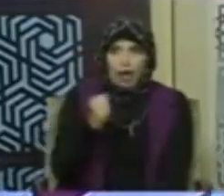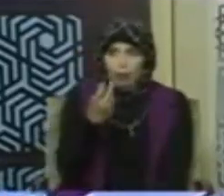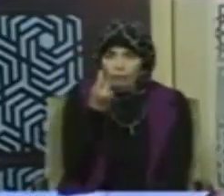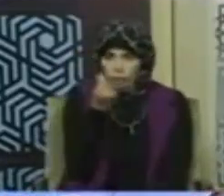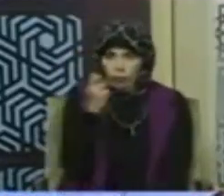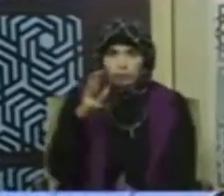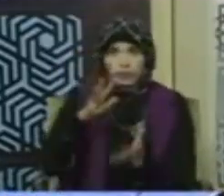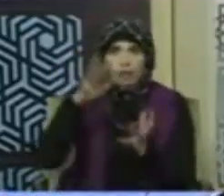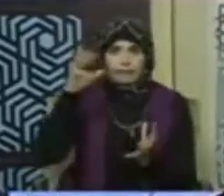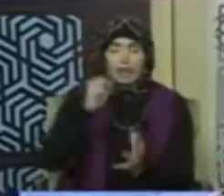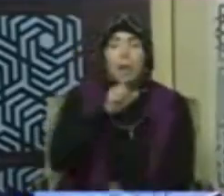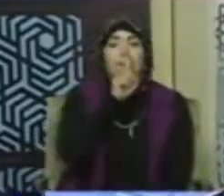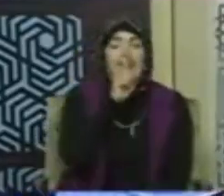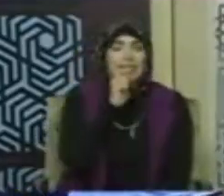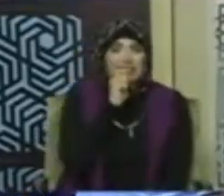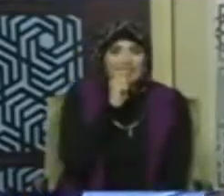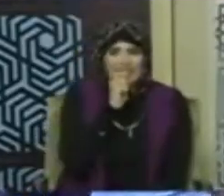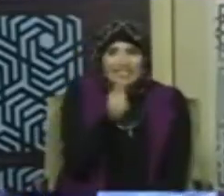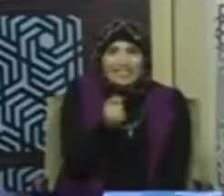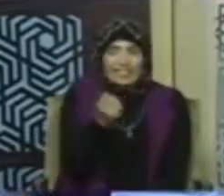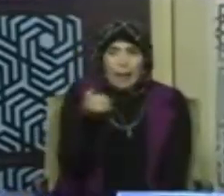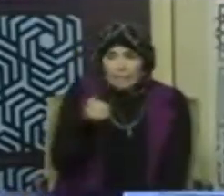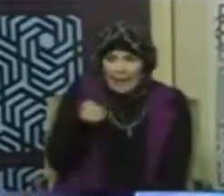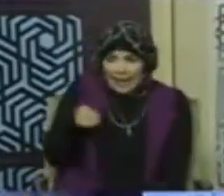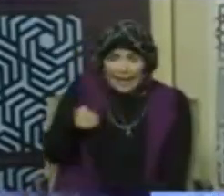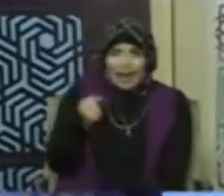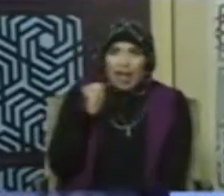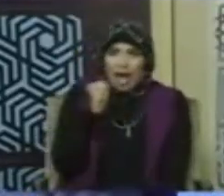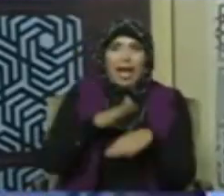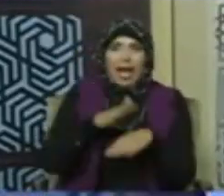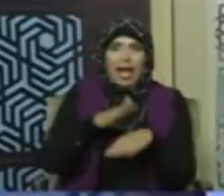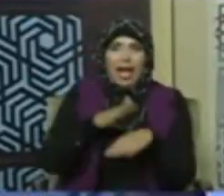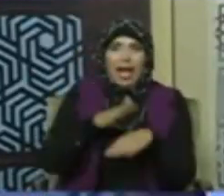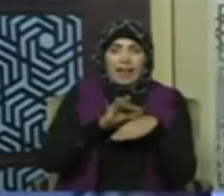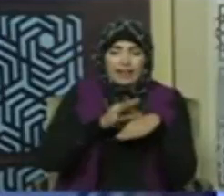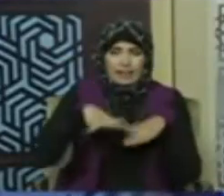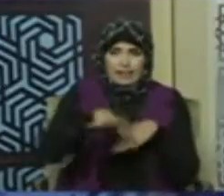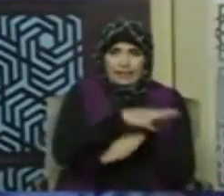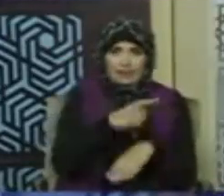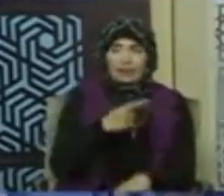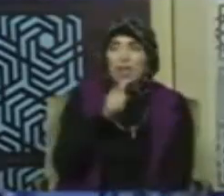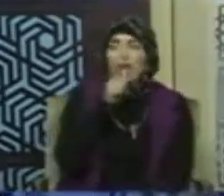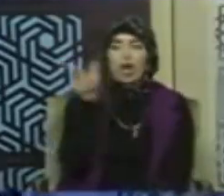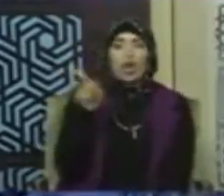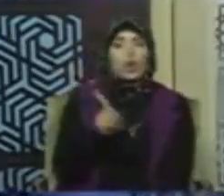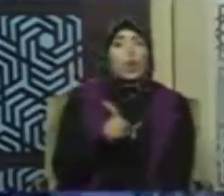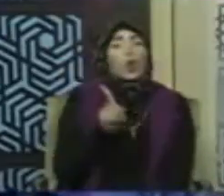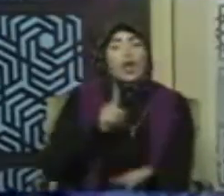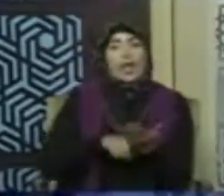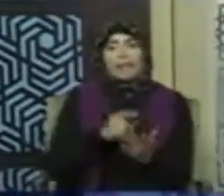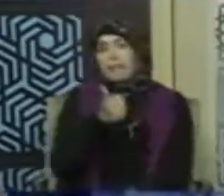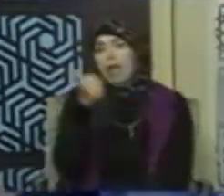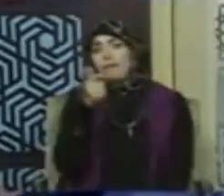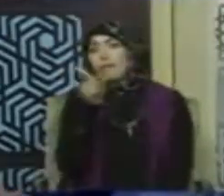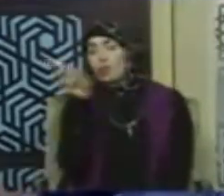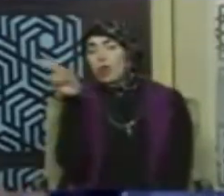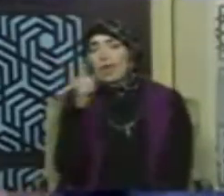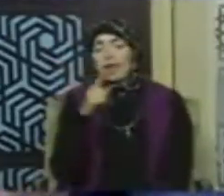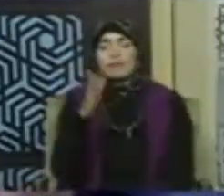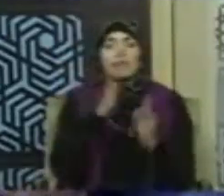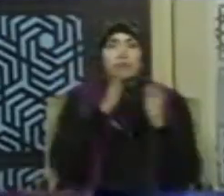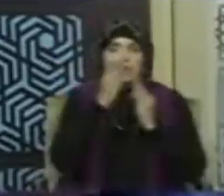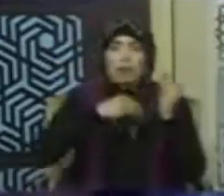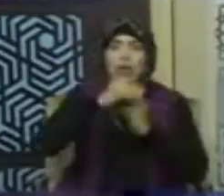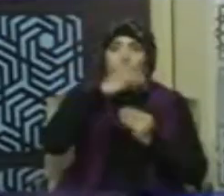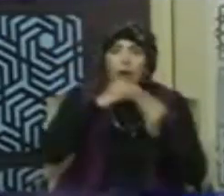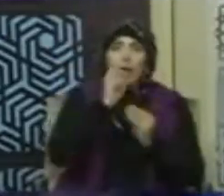كان شحيحا بخيلا على مجتمعه، قالوا له إن فلانا الغني يحج